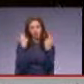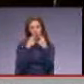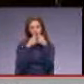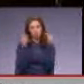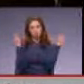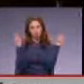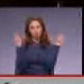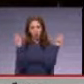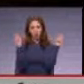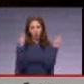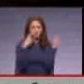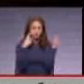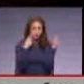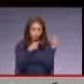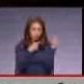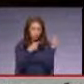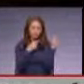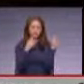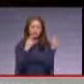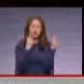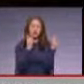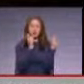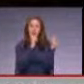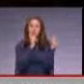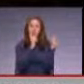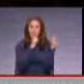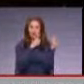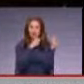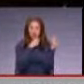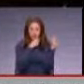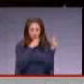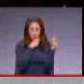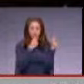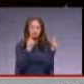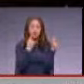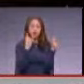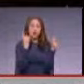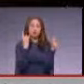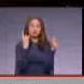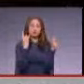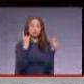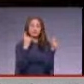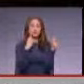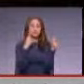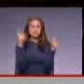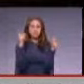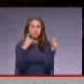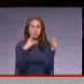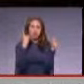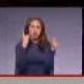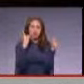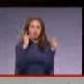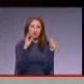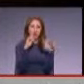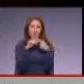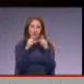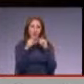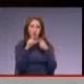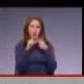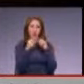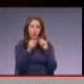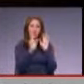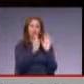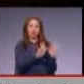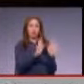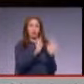10 سنين في الدار وولادها ما جوش يزوروها، فانا الحكايه دي شدتني جدا جدا واثرت فيا قوي